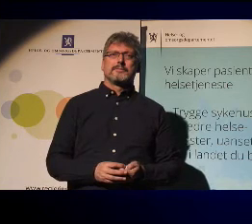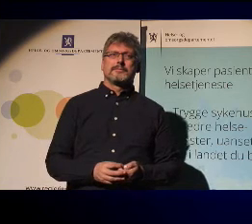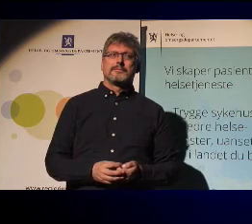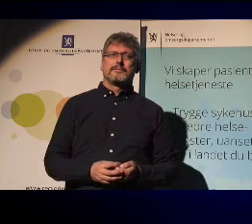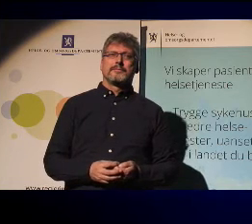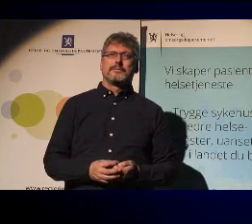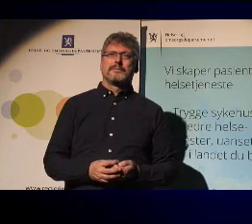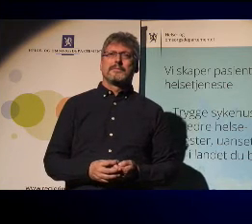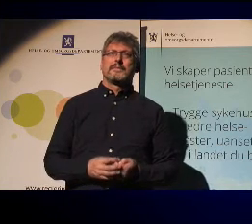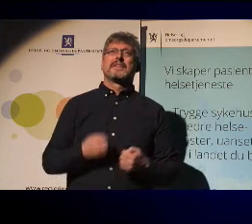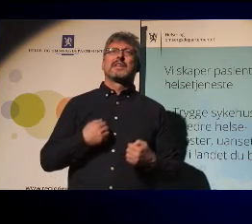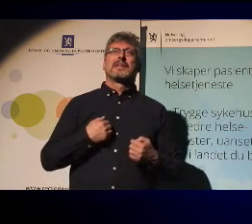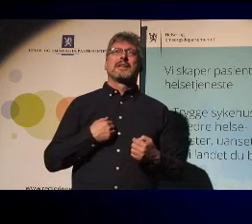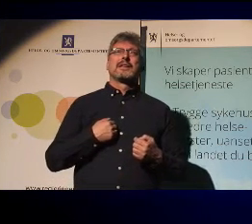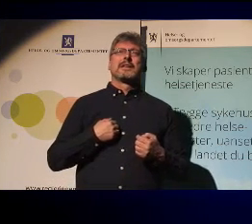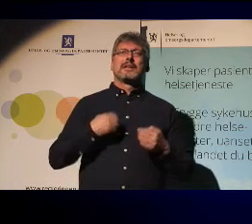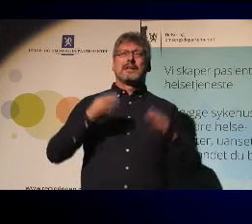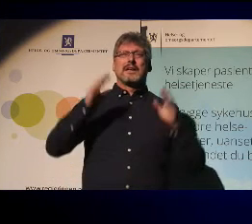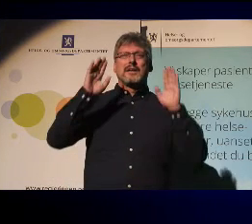Jag vet att